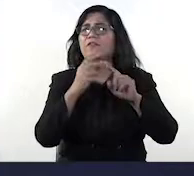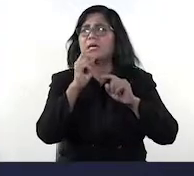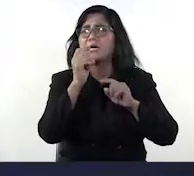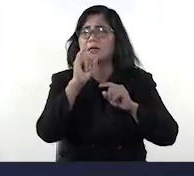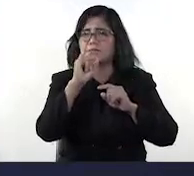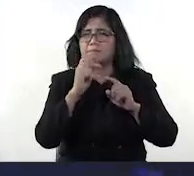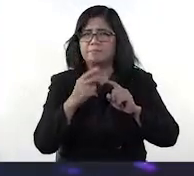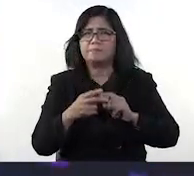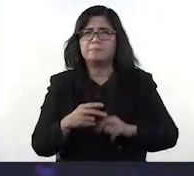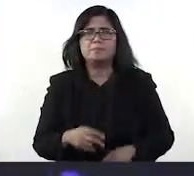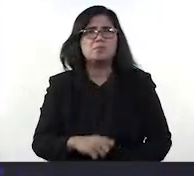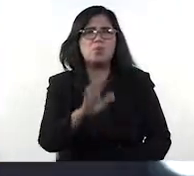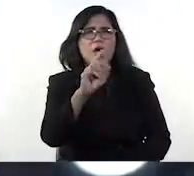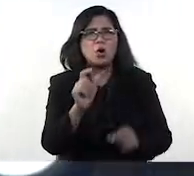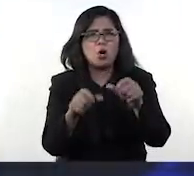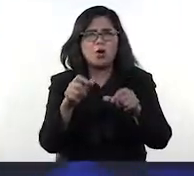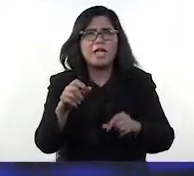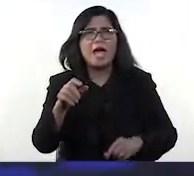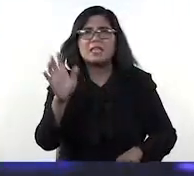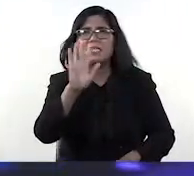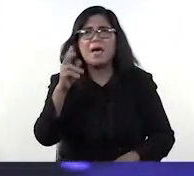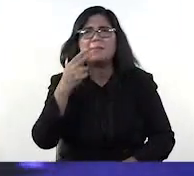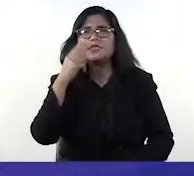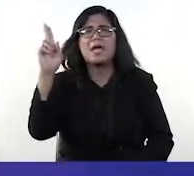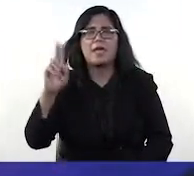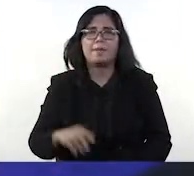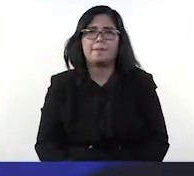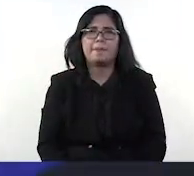Hai yang menyalibkan Yesus bukan orang-orang tidak percaya